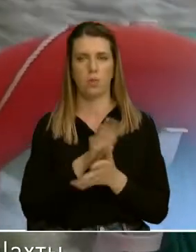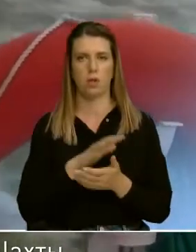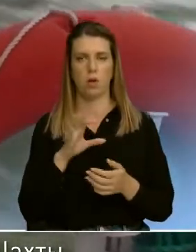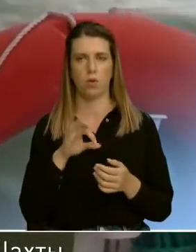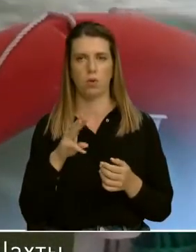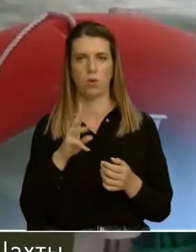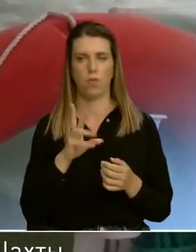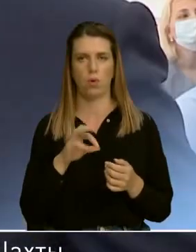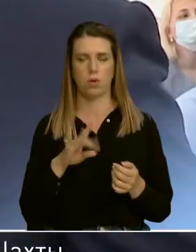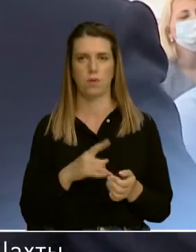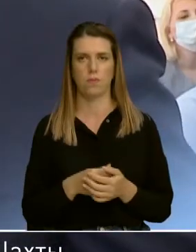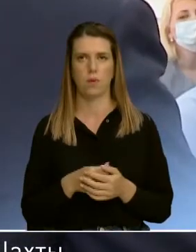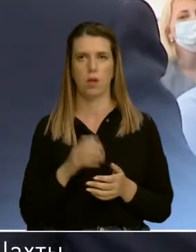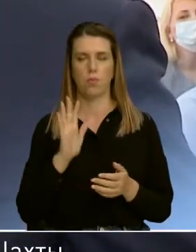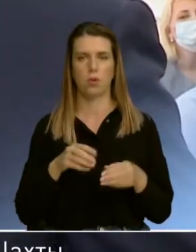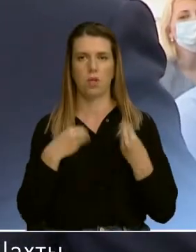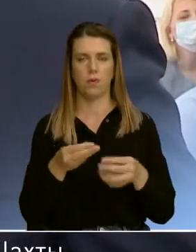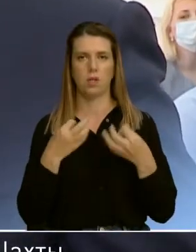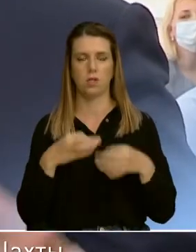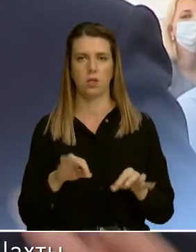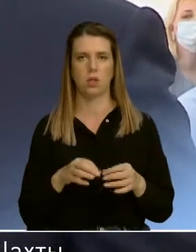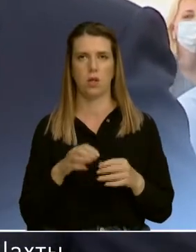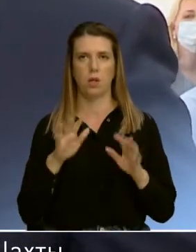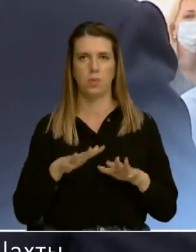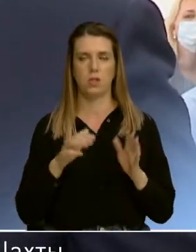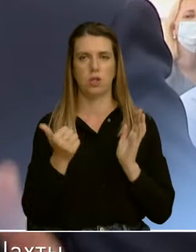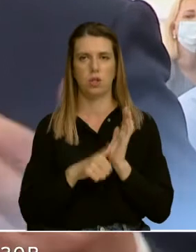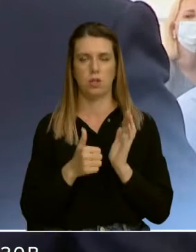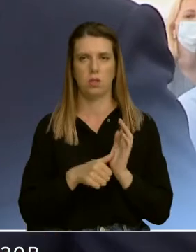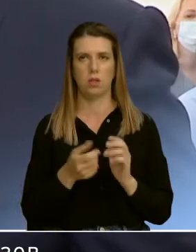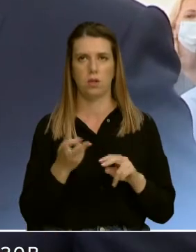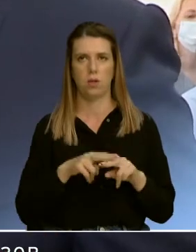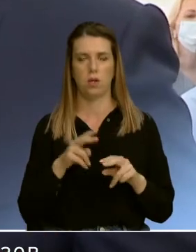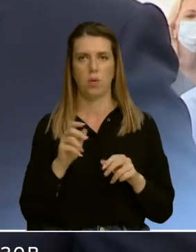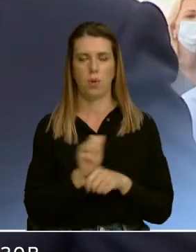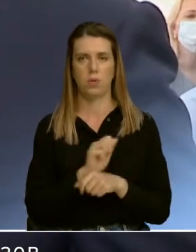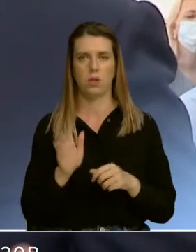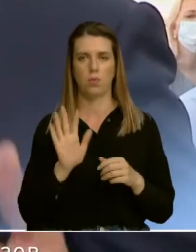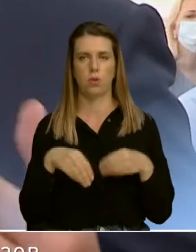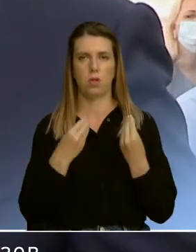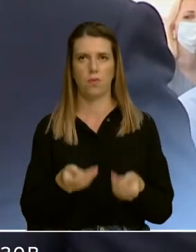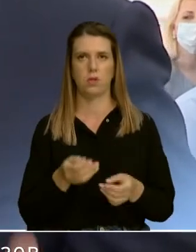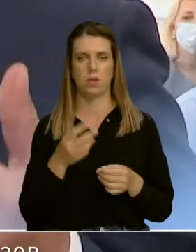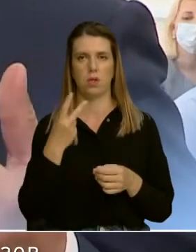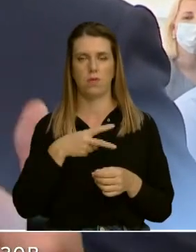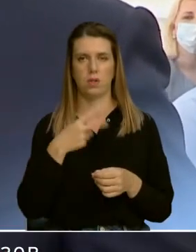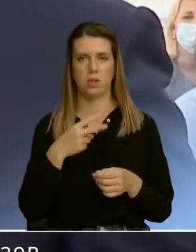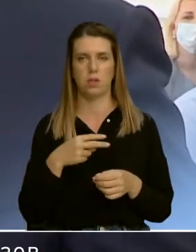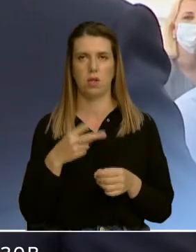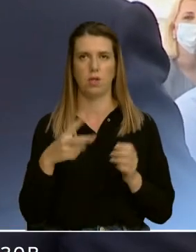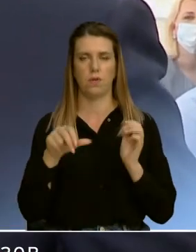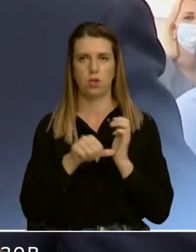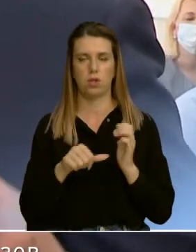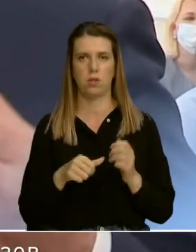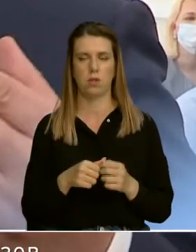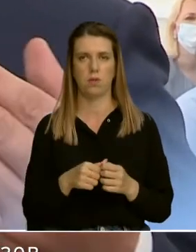квоты. Будет даваться разрешение вместо 6 победителей, будет даваться